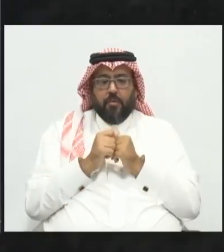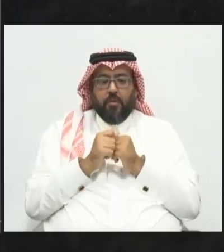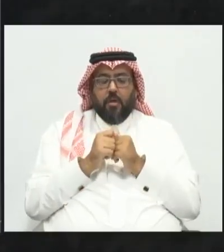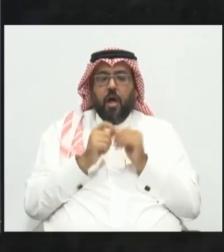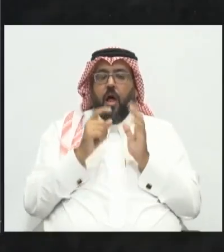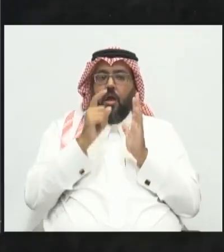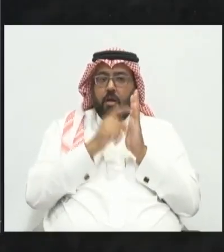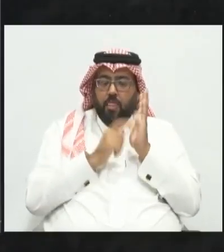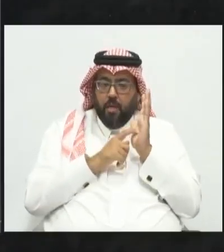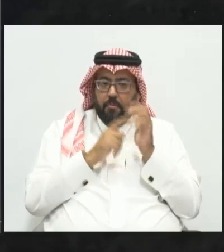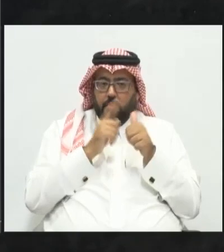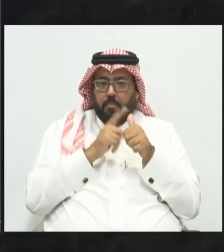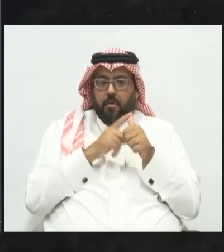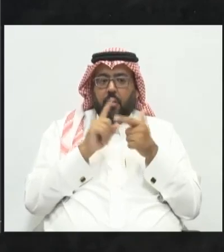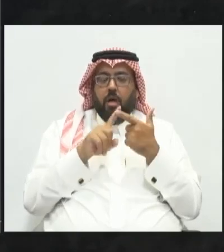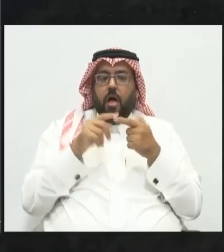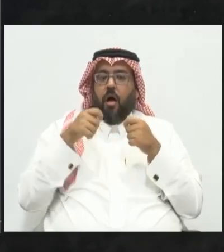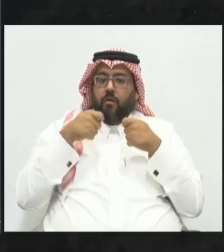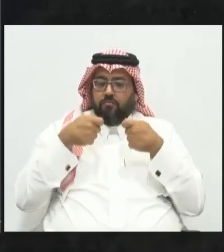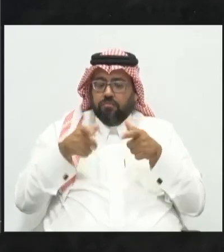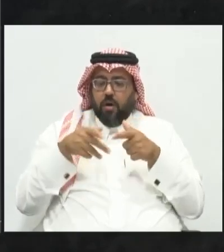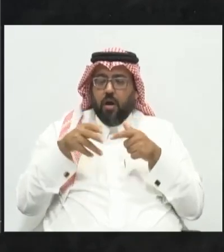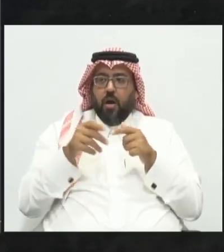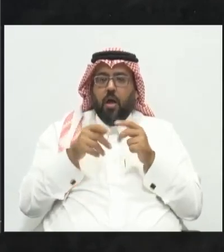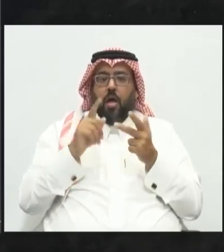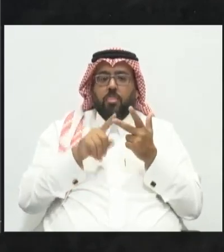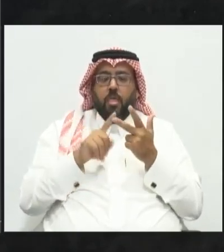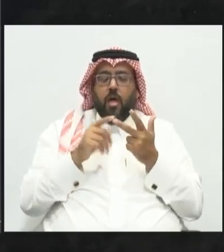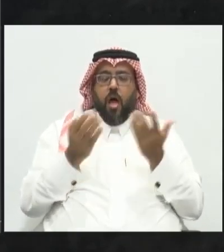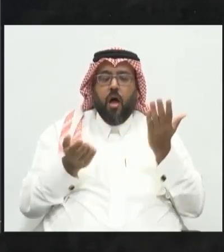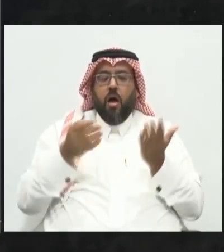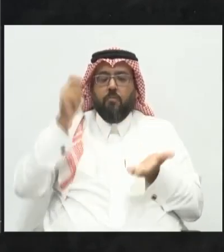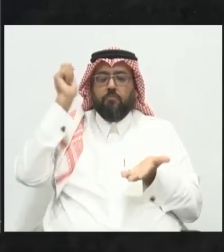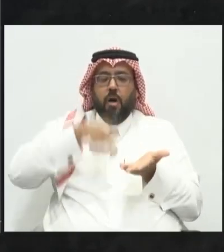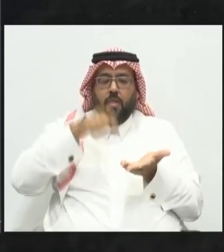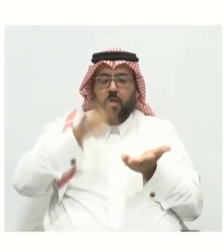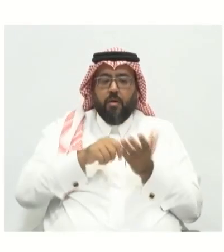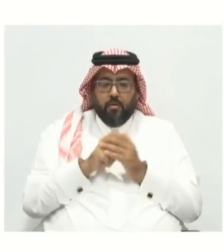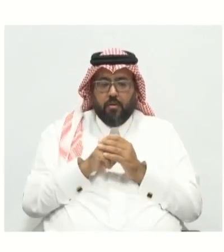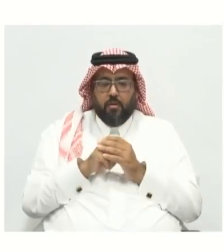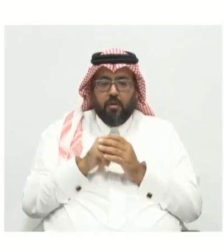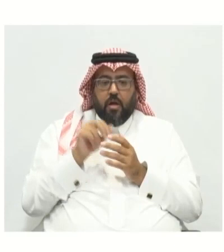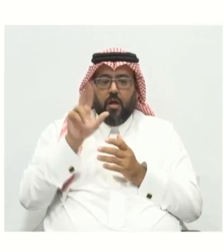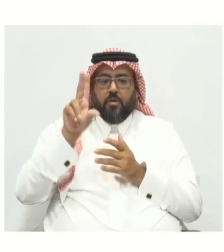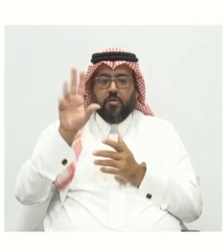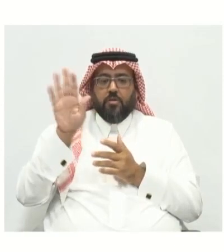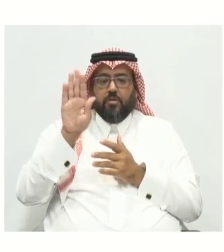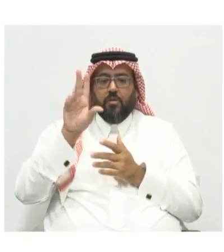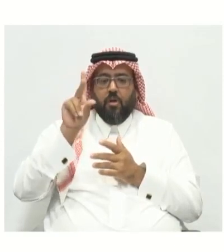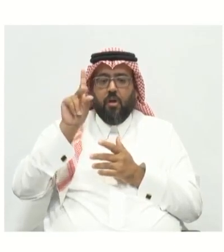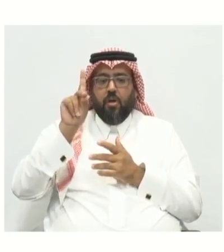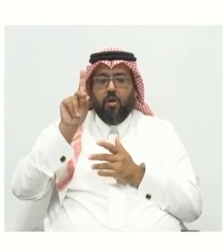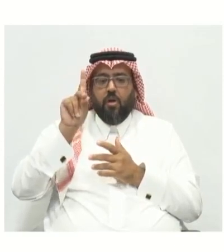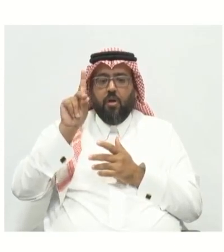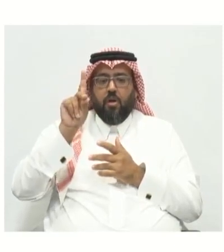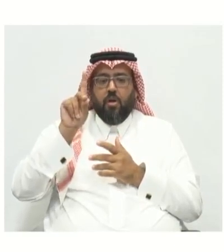التنظيميه السلطه التنفيذيه والسلطه القضائيه نبين الان ما المقصود بالسلطه التنفيذيه المقصود